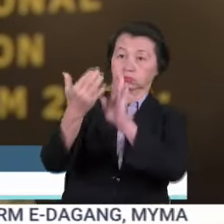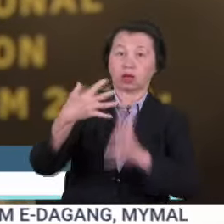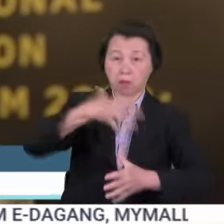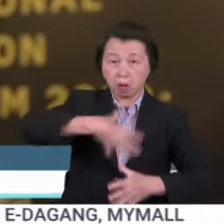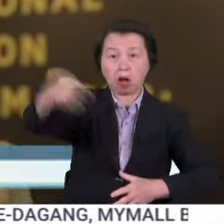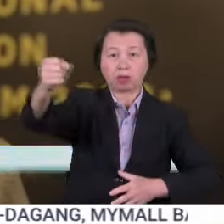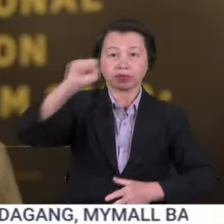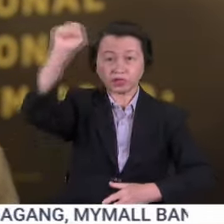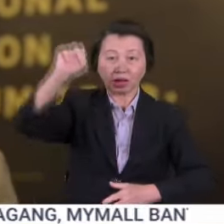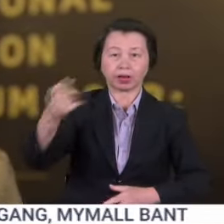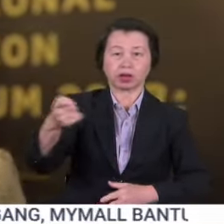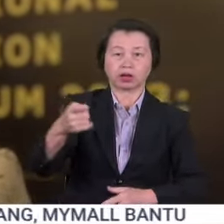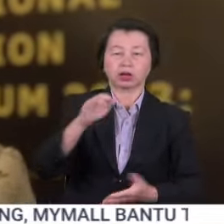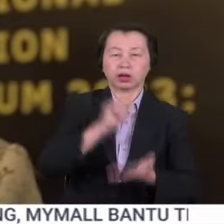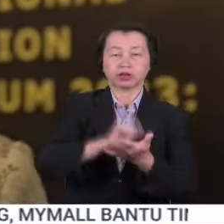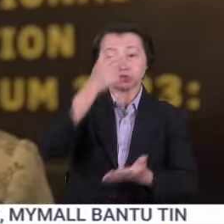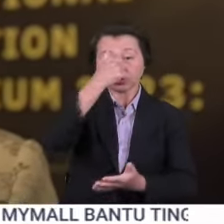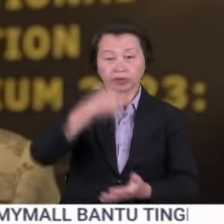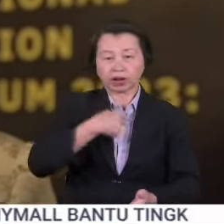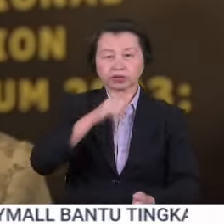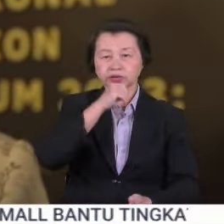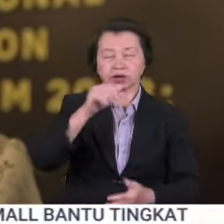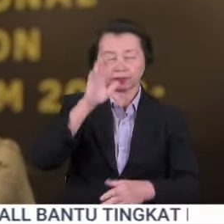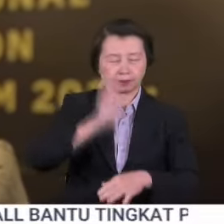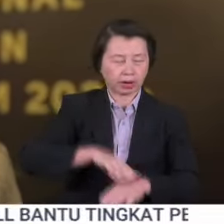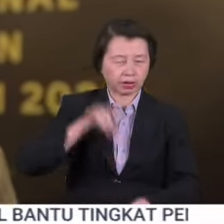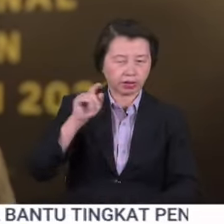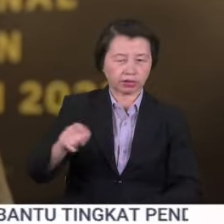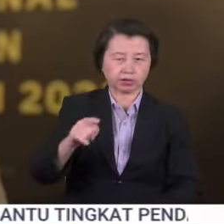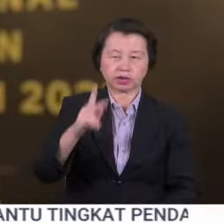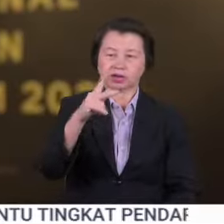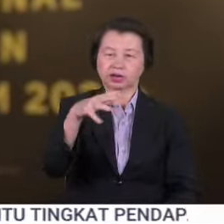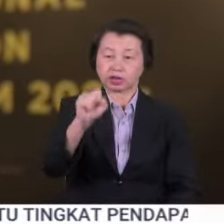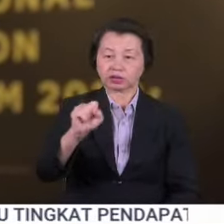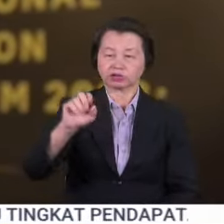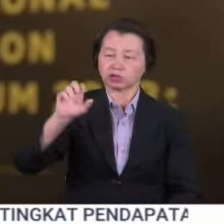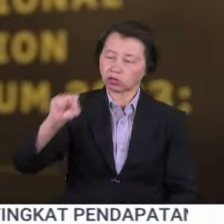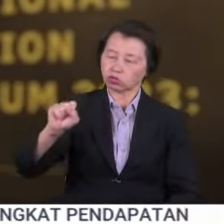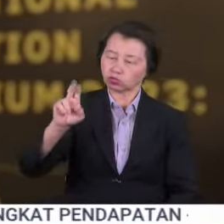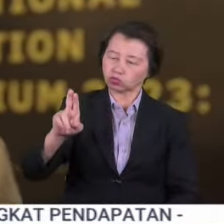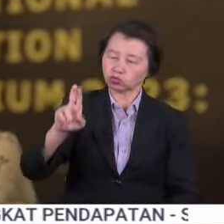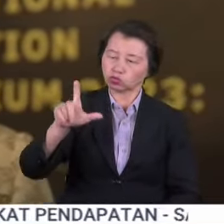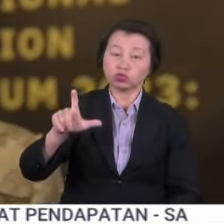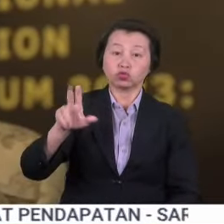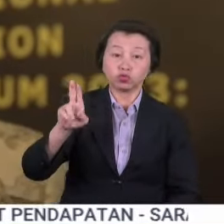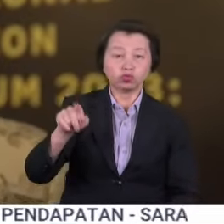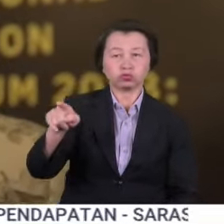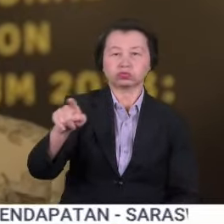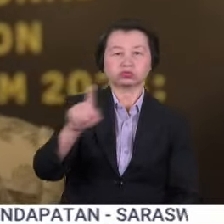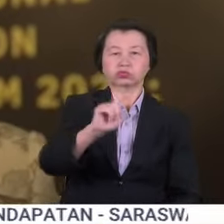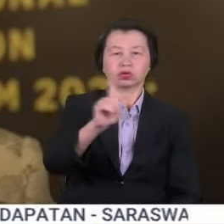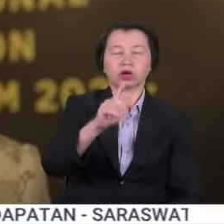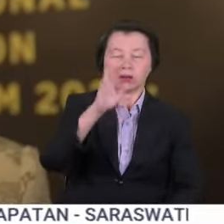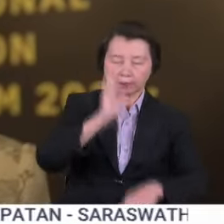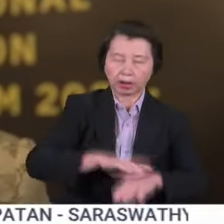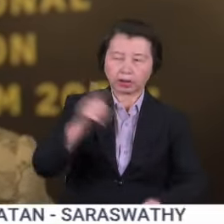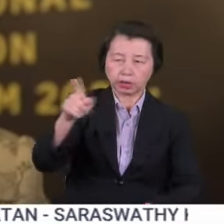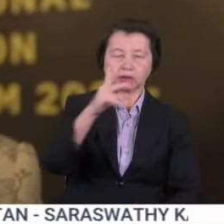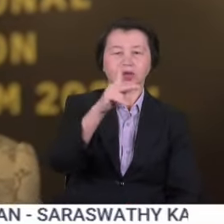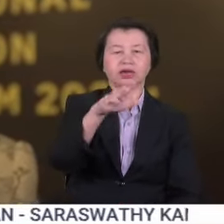ini. Itu sebab saya tak pakai panggil kes sulu, tapi saya rasa kes penipuan